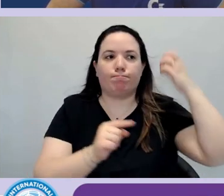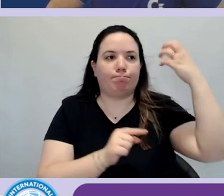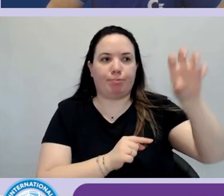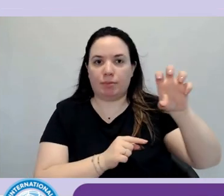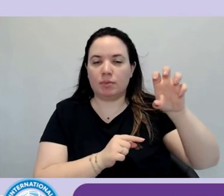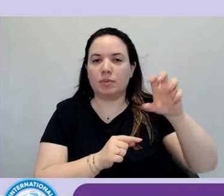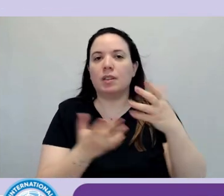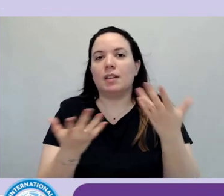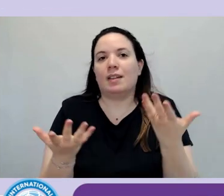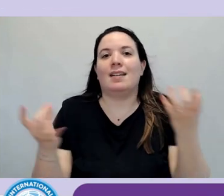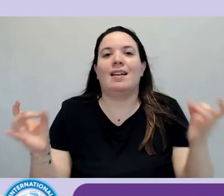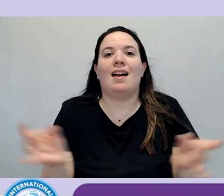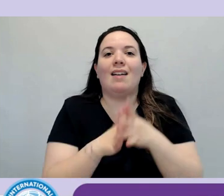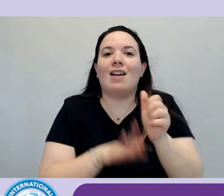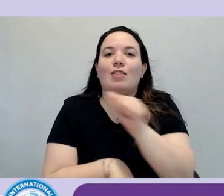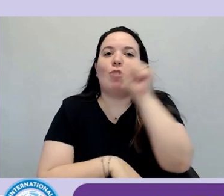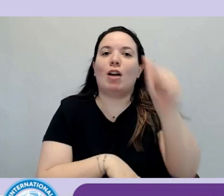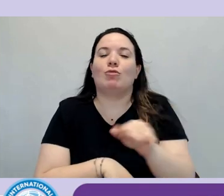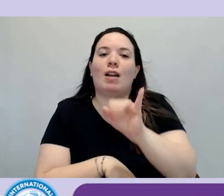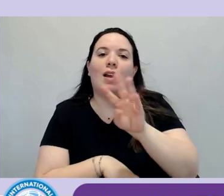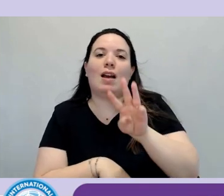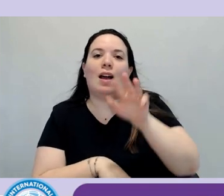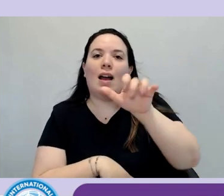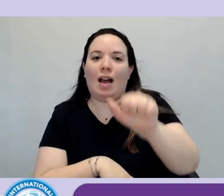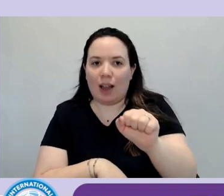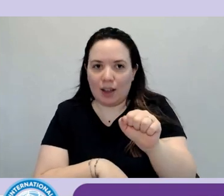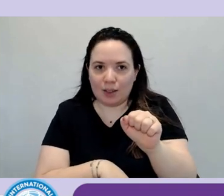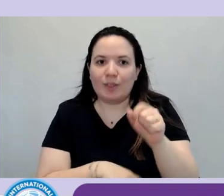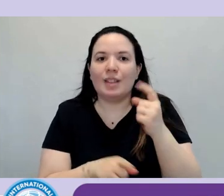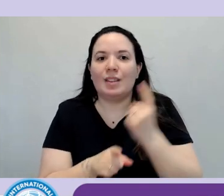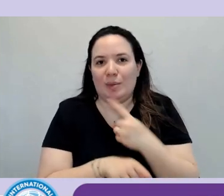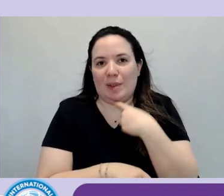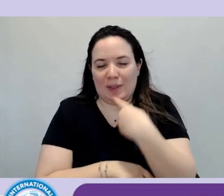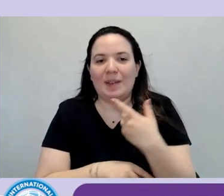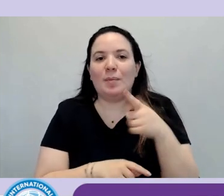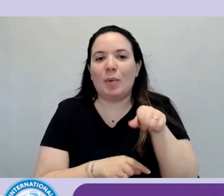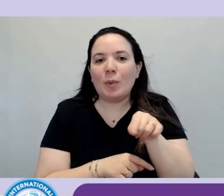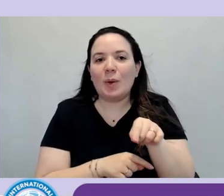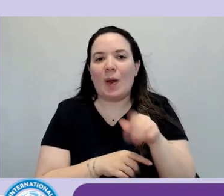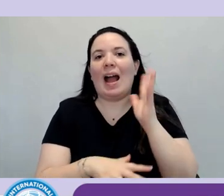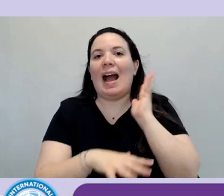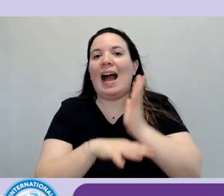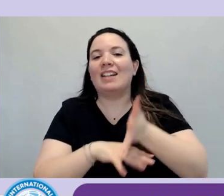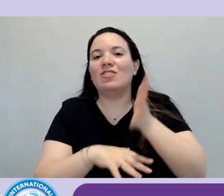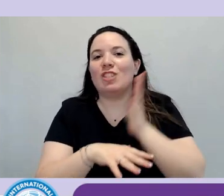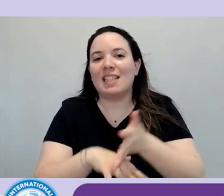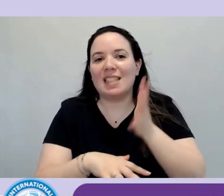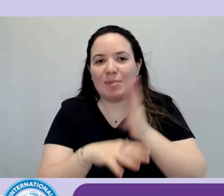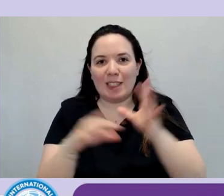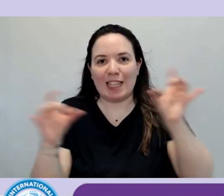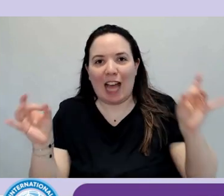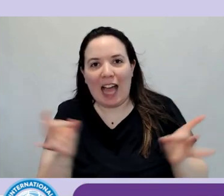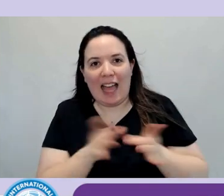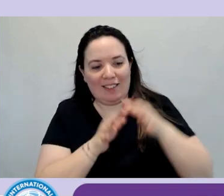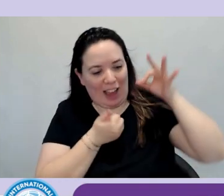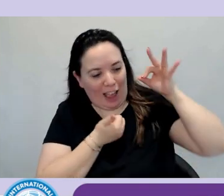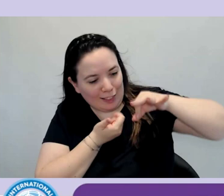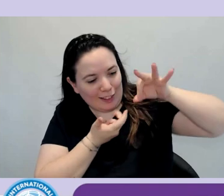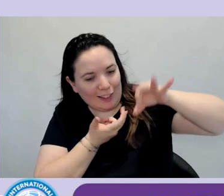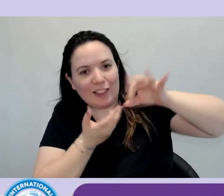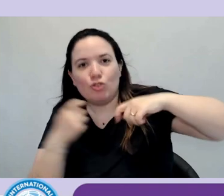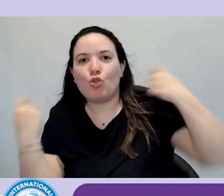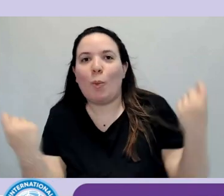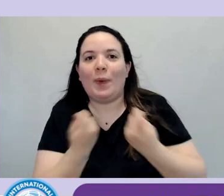comunque anche questo lo inseriamo dentro lo diremo a Palmieri Al Giubileo dell'accessibilità tutta la serie di eventi